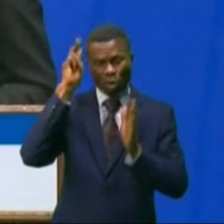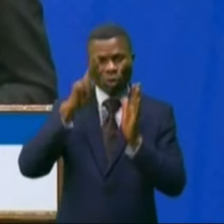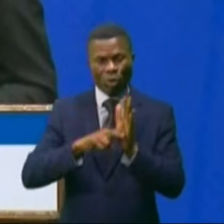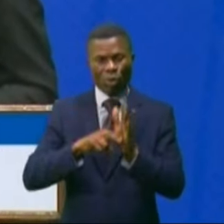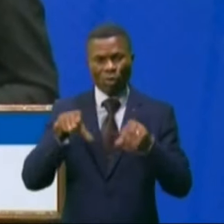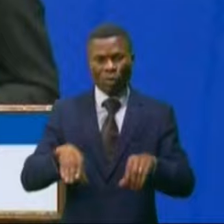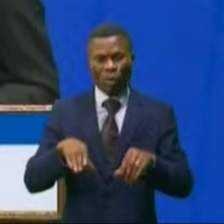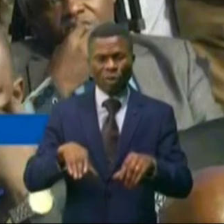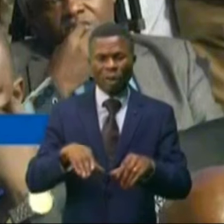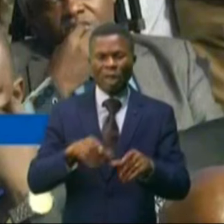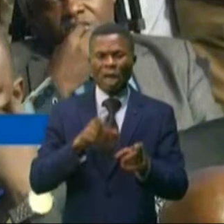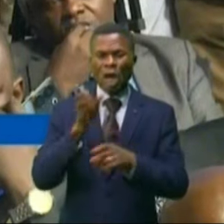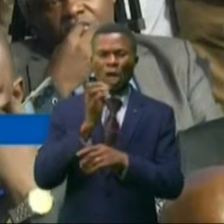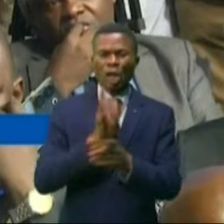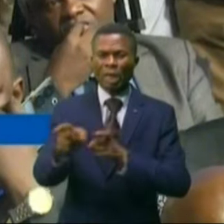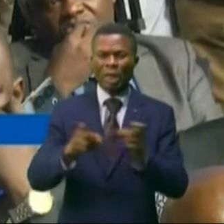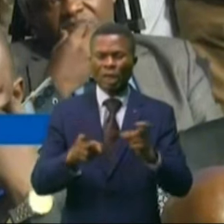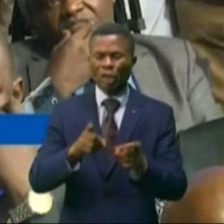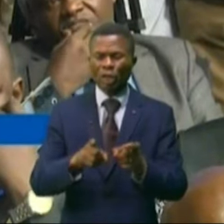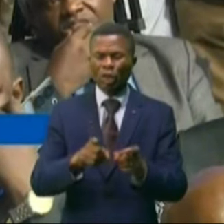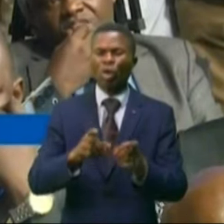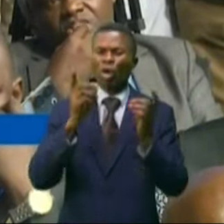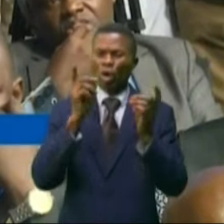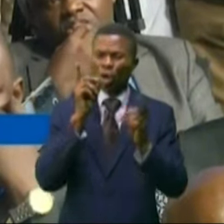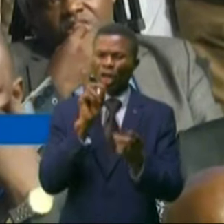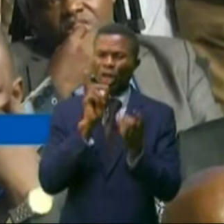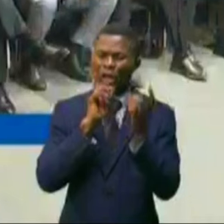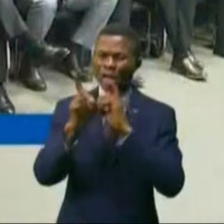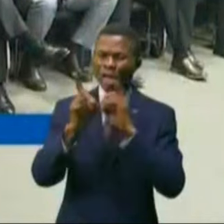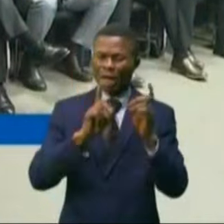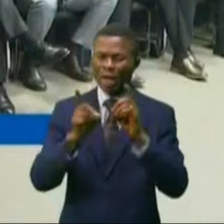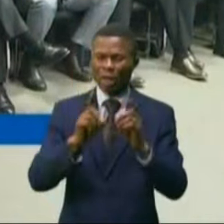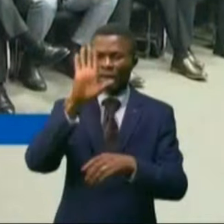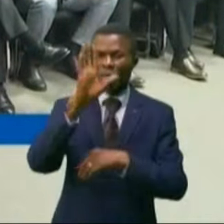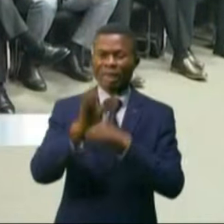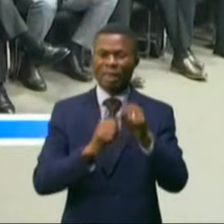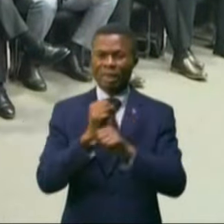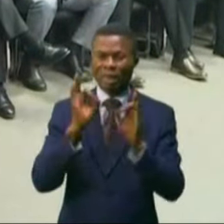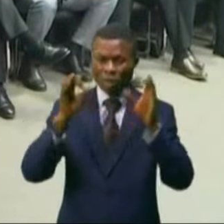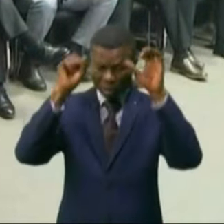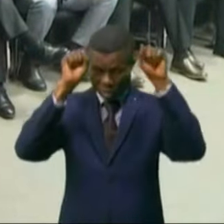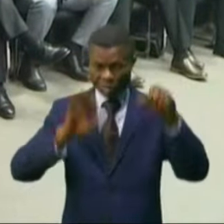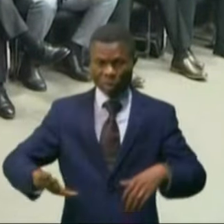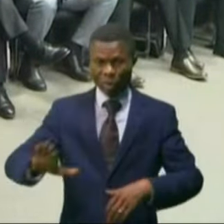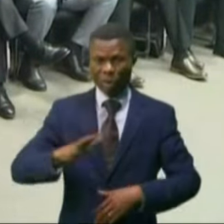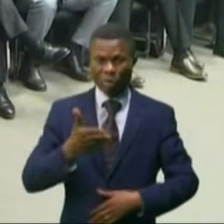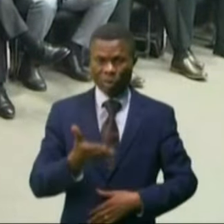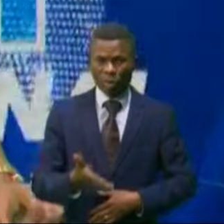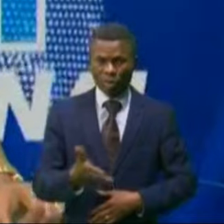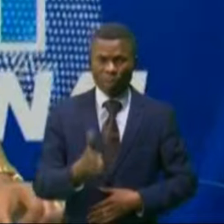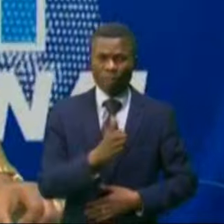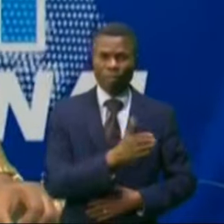pour les grandes orientations diplomatiques dans le cadre de ce nouveau quinquennat du président de la République.